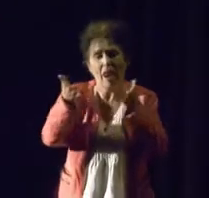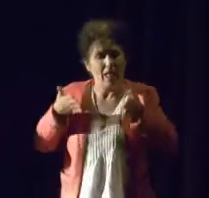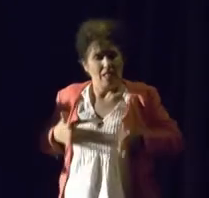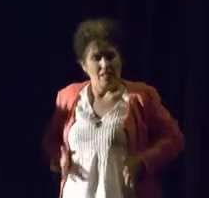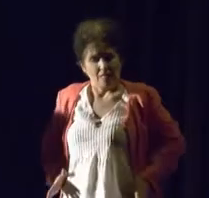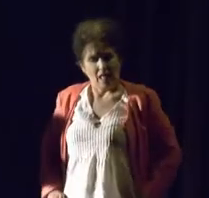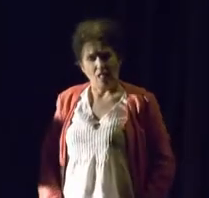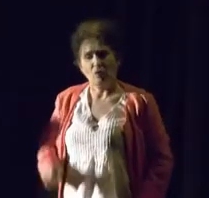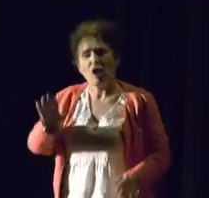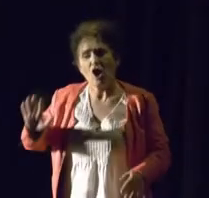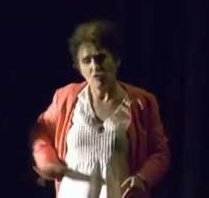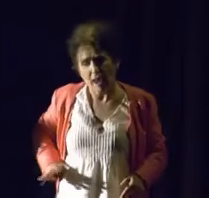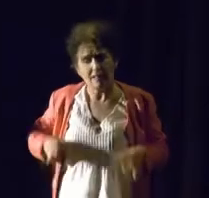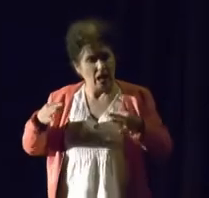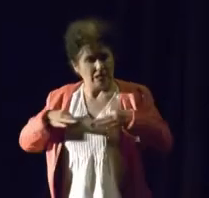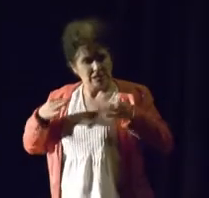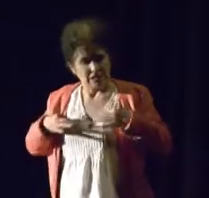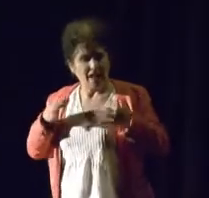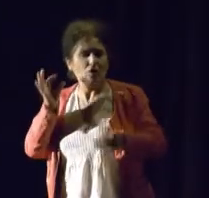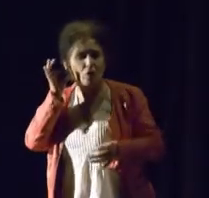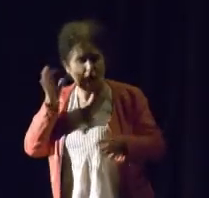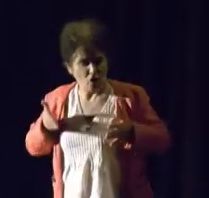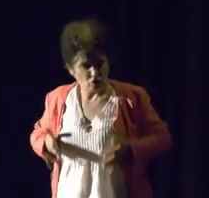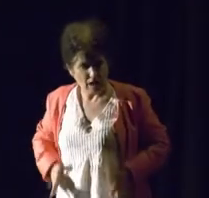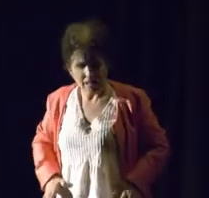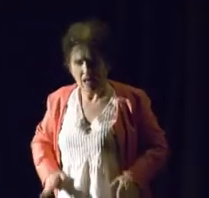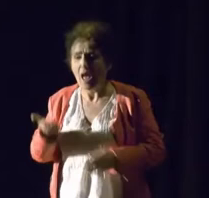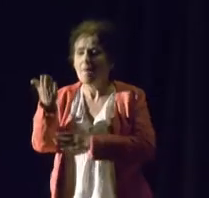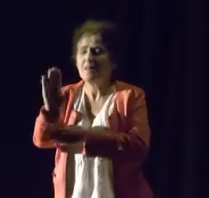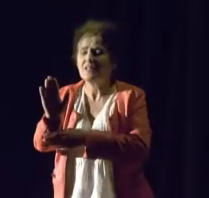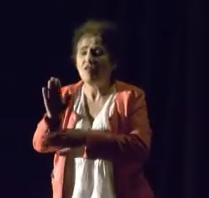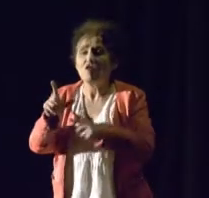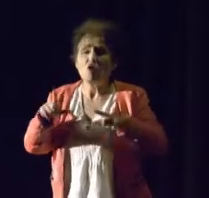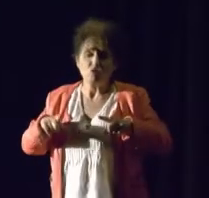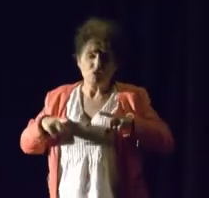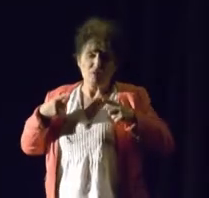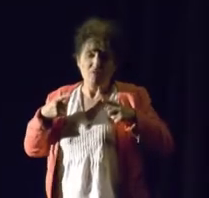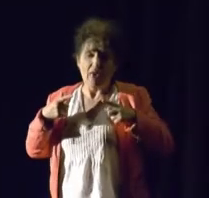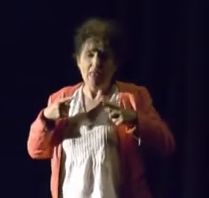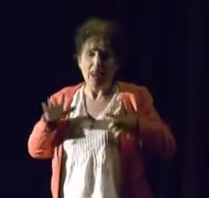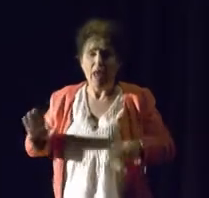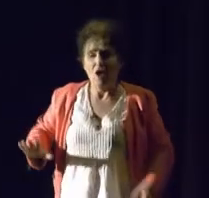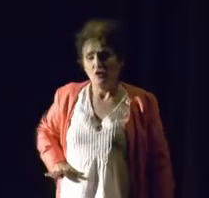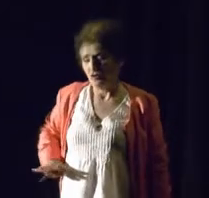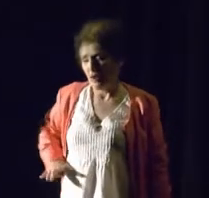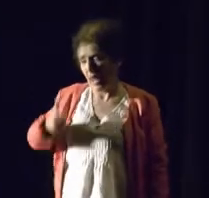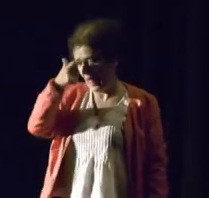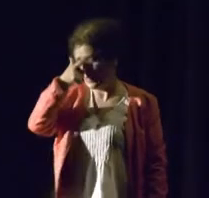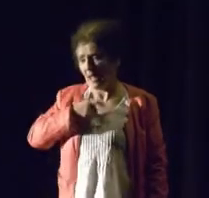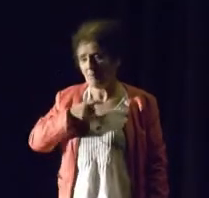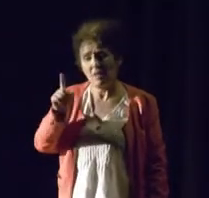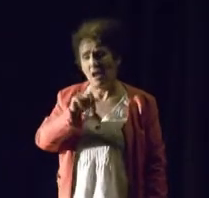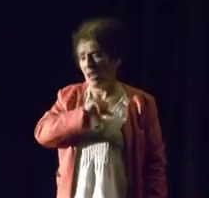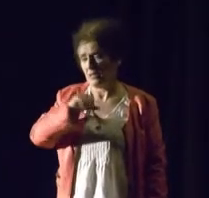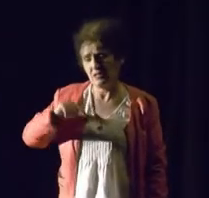жената, на здравјето на жената, на она што представува живење на жената и тоа не